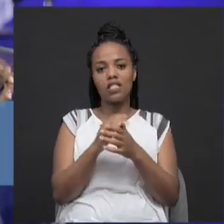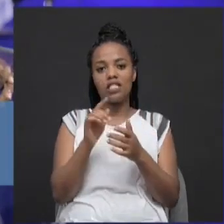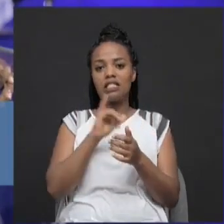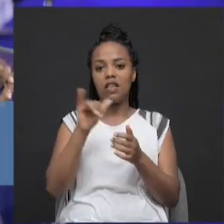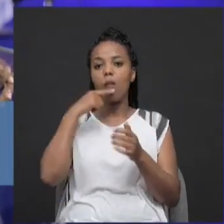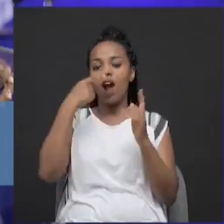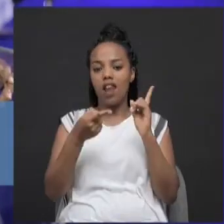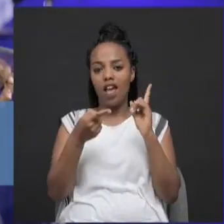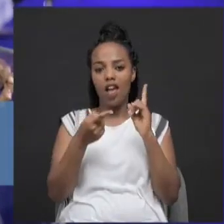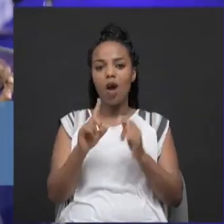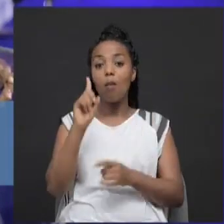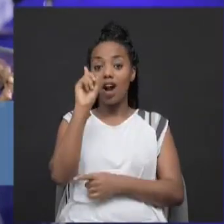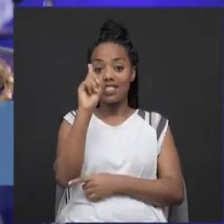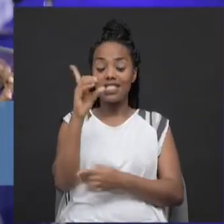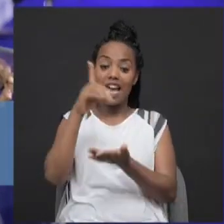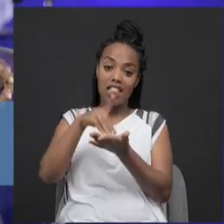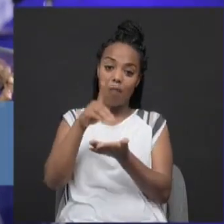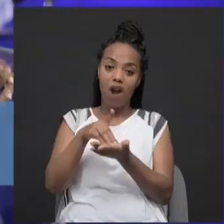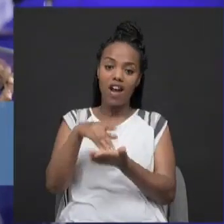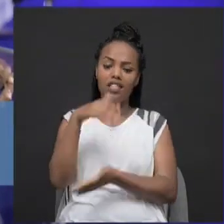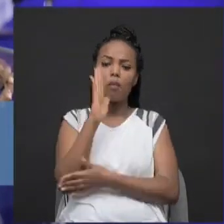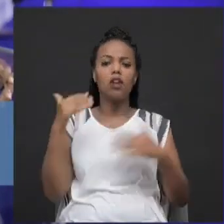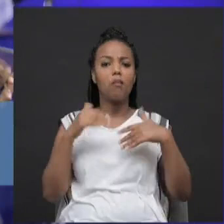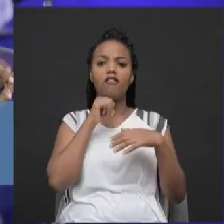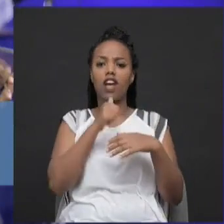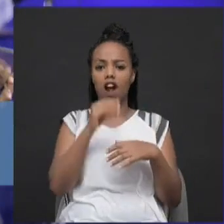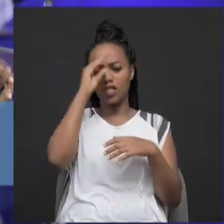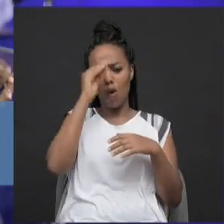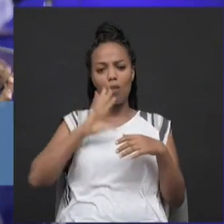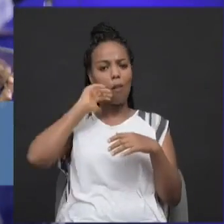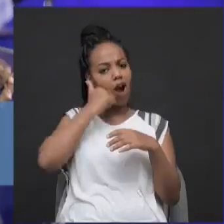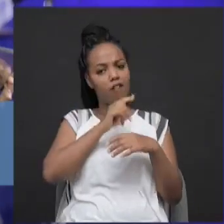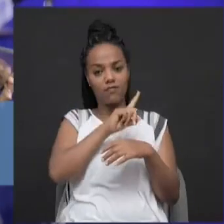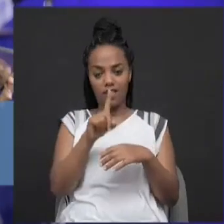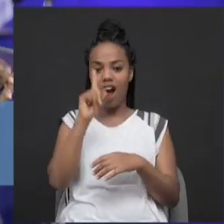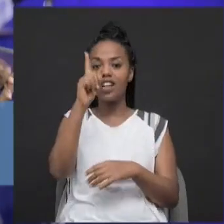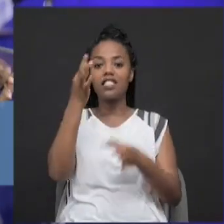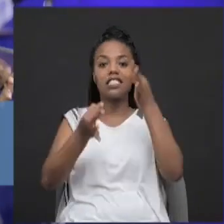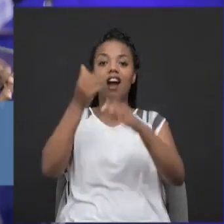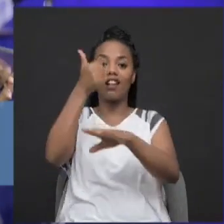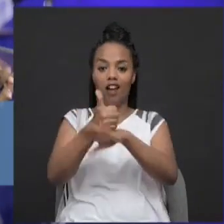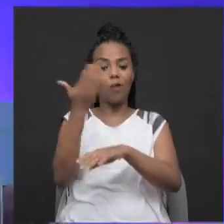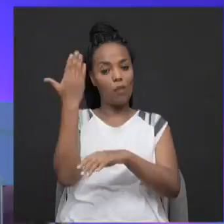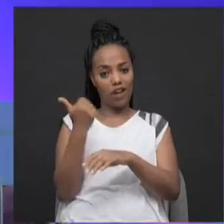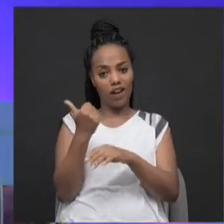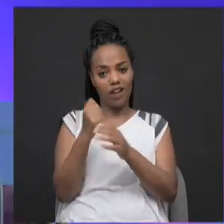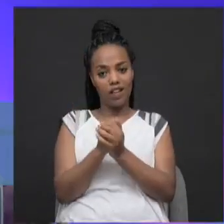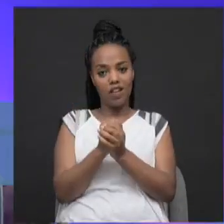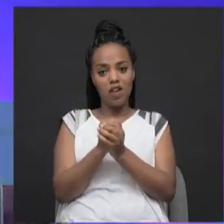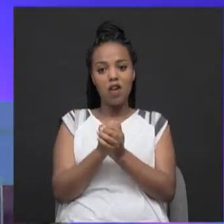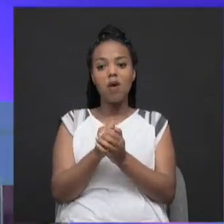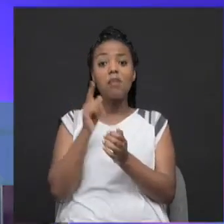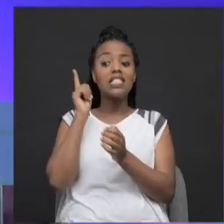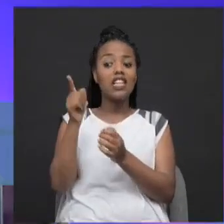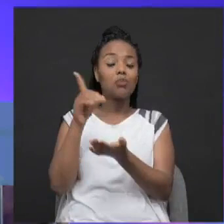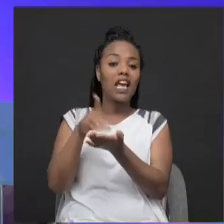ሲል ባንዲት ከተማ እግዚአብሔርን የማይፈራ ሰውንም የማያፈር አንድ ዳኛ ነበረ።